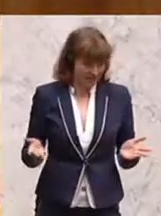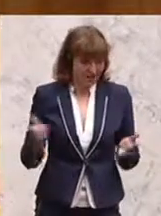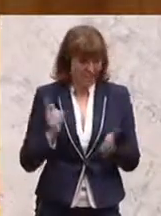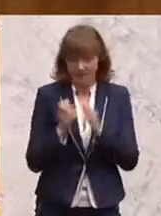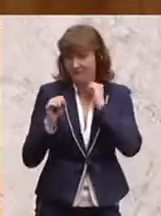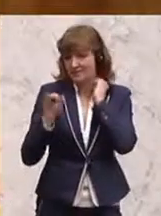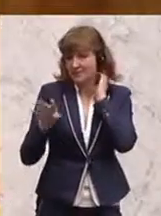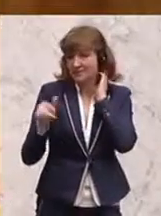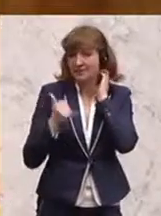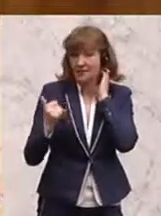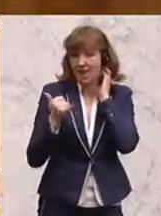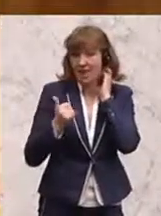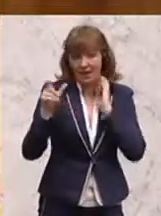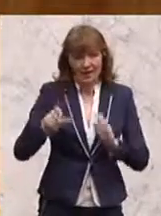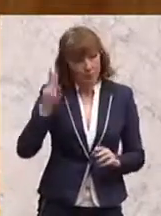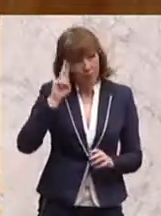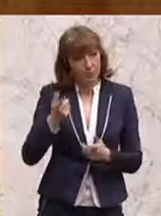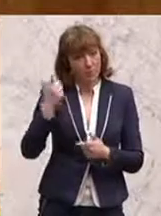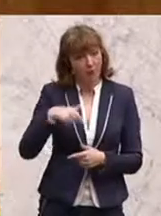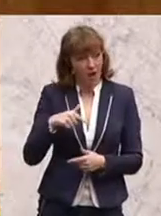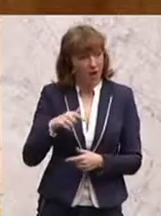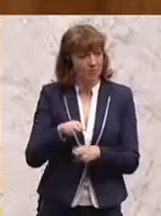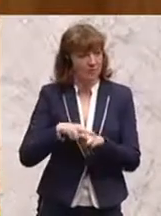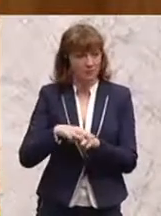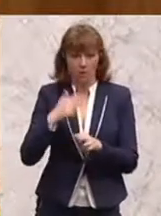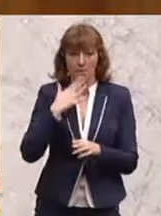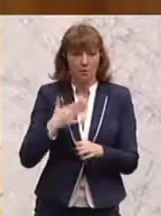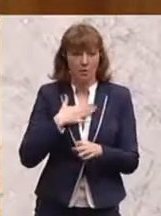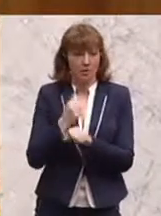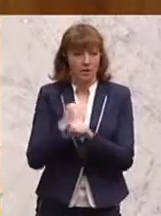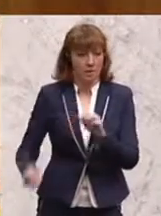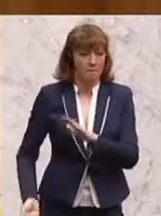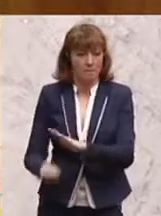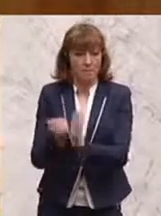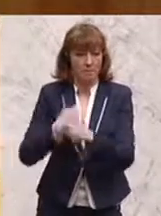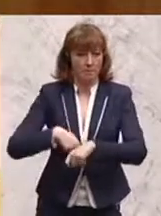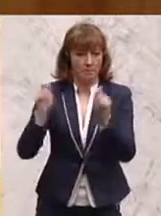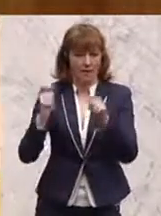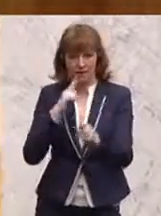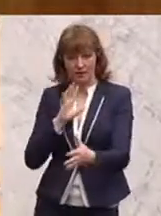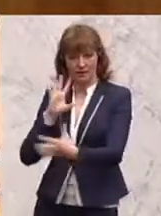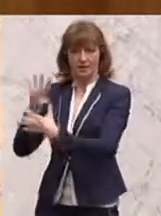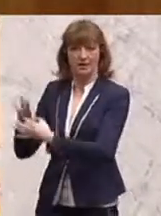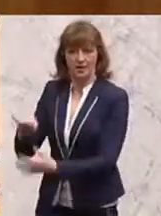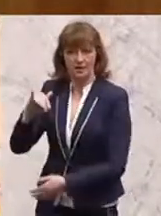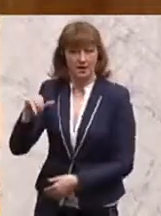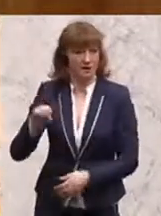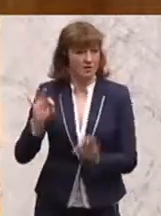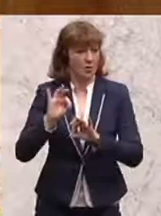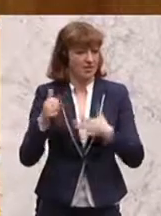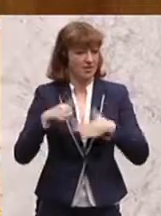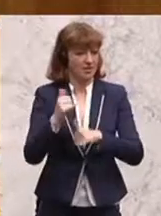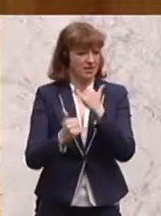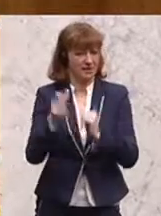der 14-Jährige aus St. Pölten, der Bomben bauen möchte, um in den IS zu ziehen. Der 16-Jährige, der jetzt nach